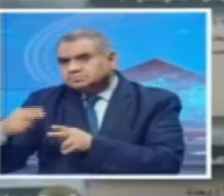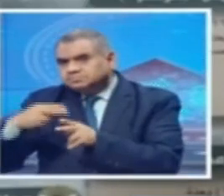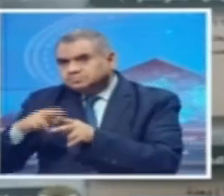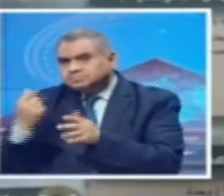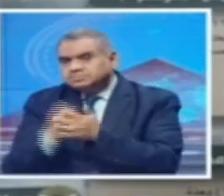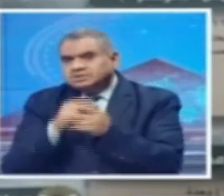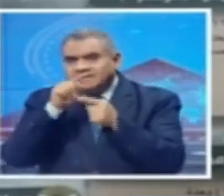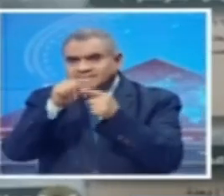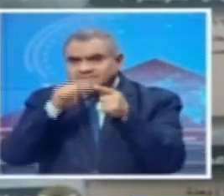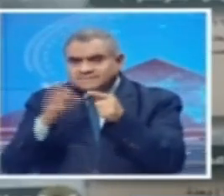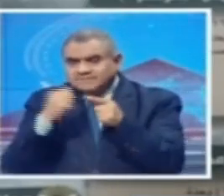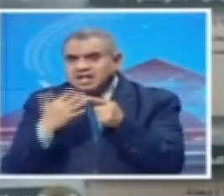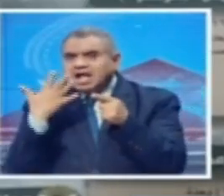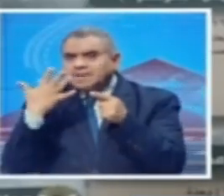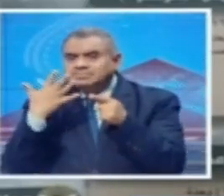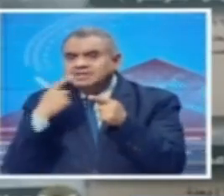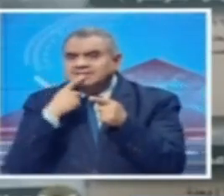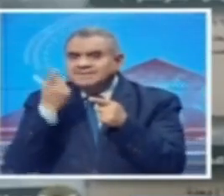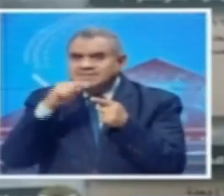بسيطة 5%،